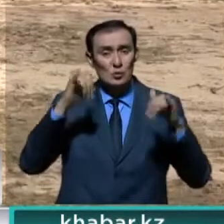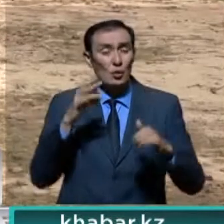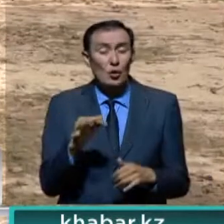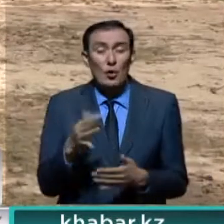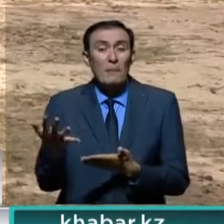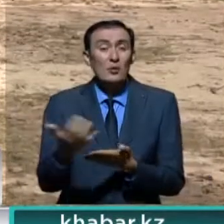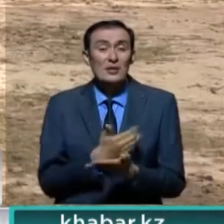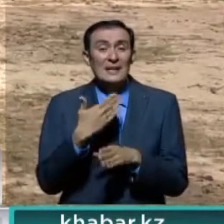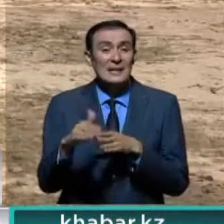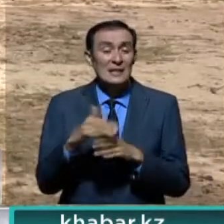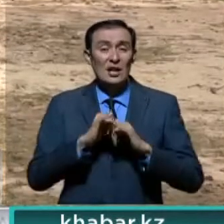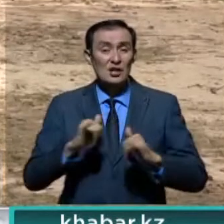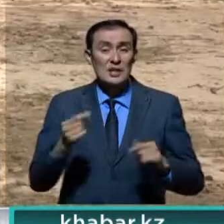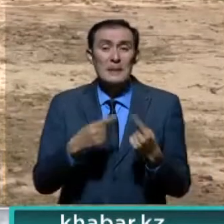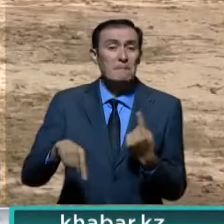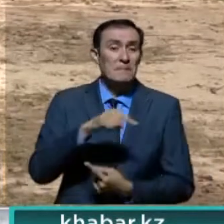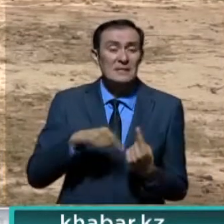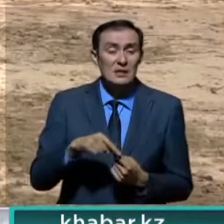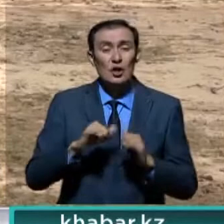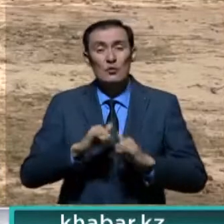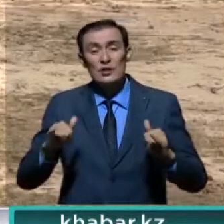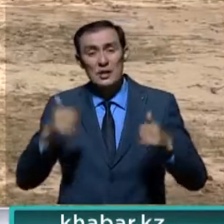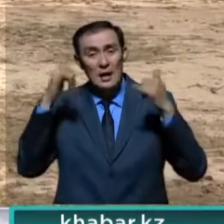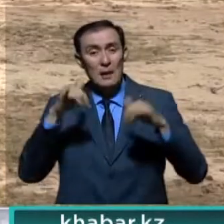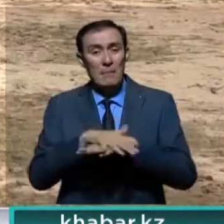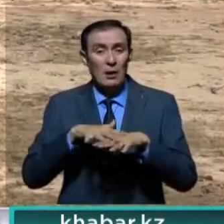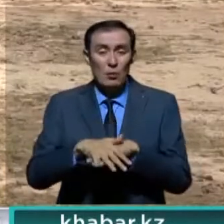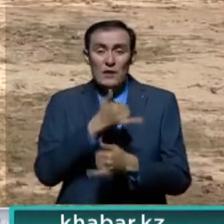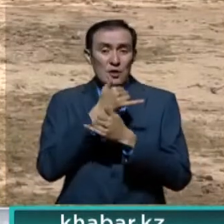получить кредит на расширение бизнеса и увеличения поголовья не могут